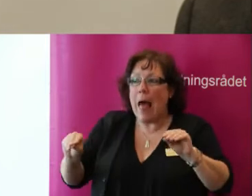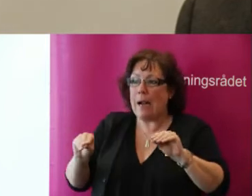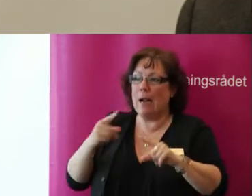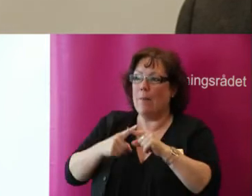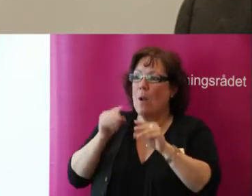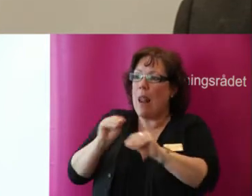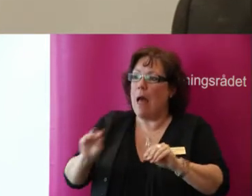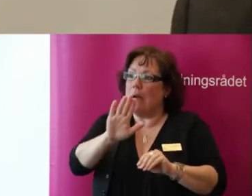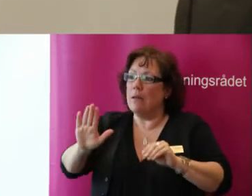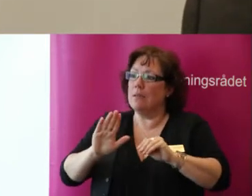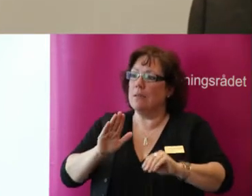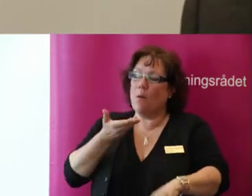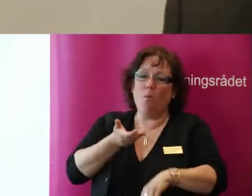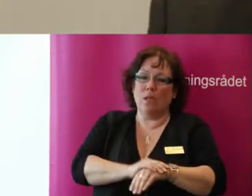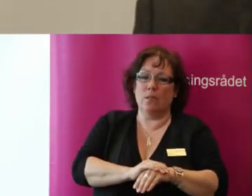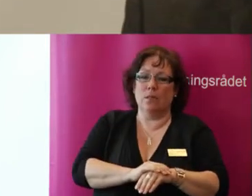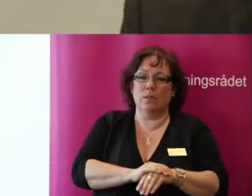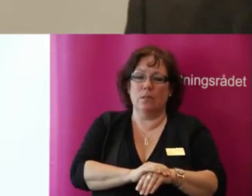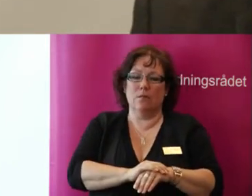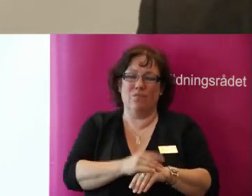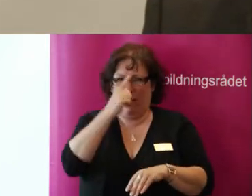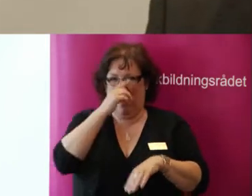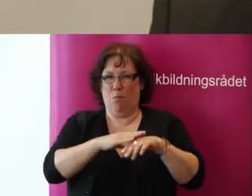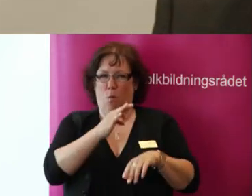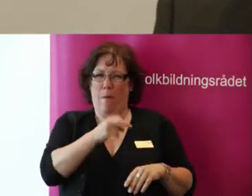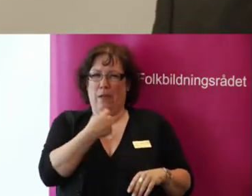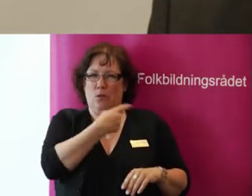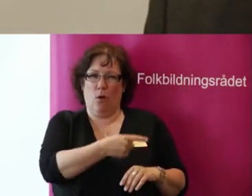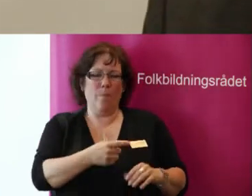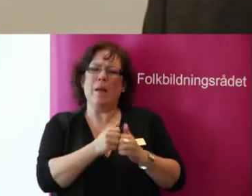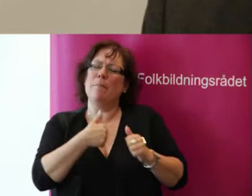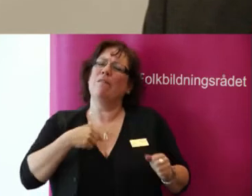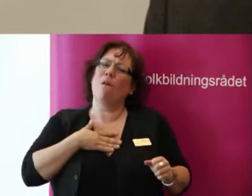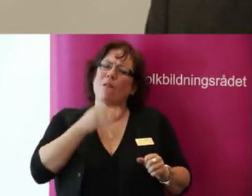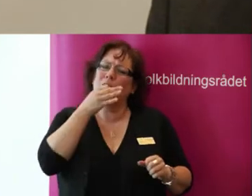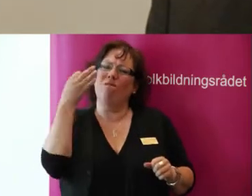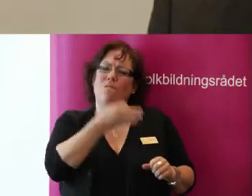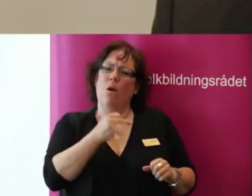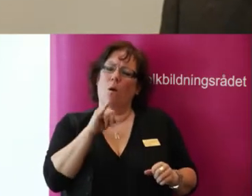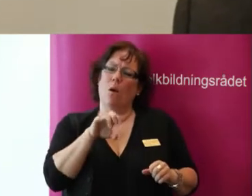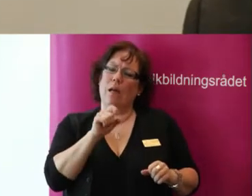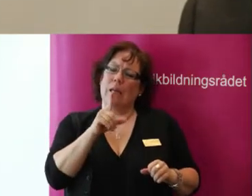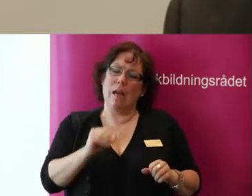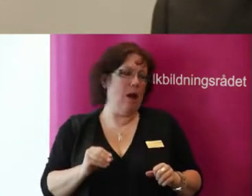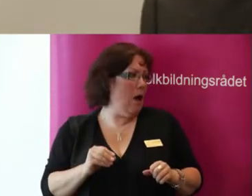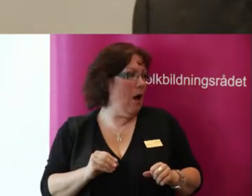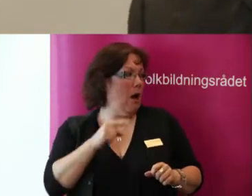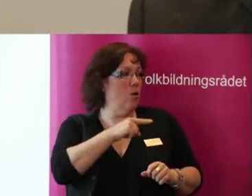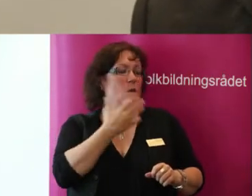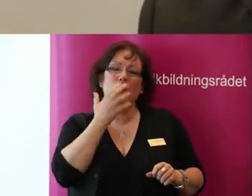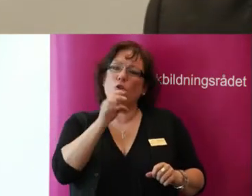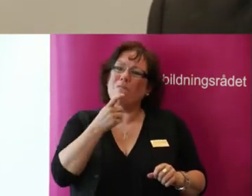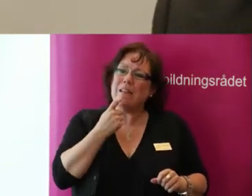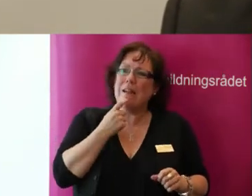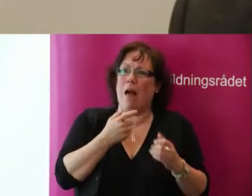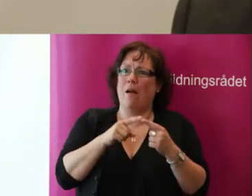kompetens. Apropå det som Per säger. Men jag tänkte ställa en fråga till Ingela apropå det här med att vi tittar på Finland och